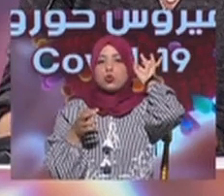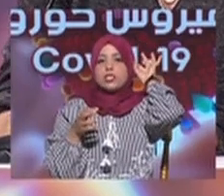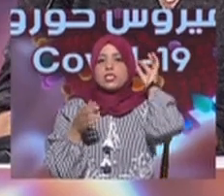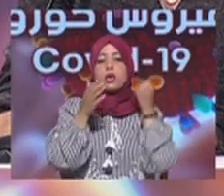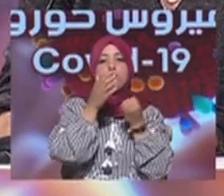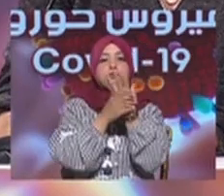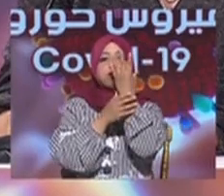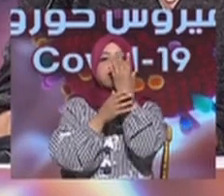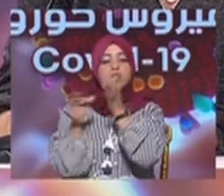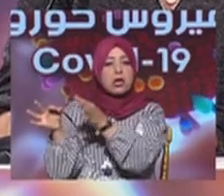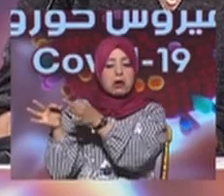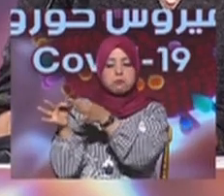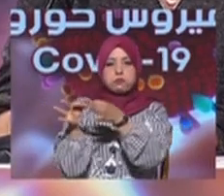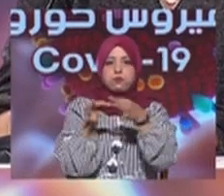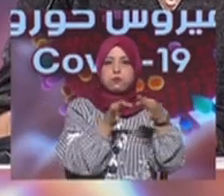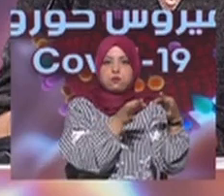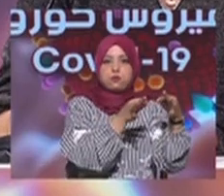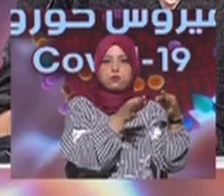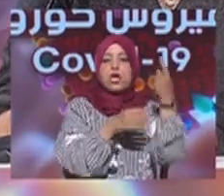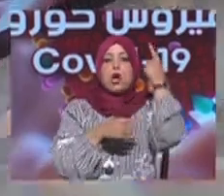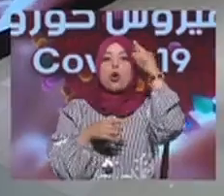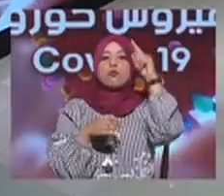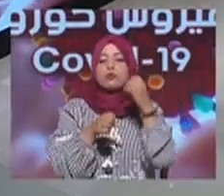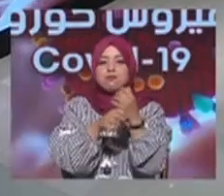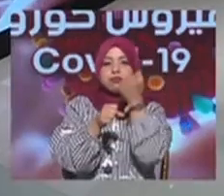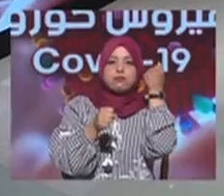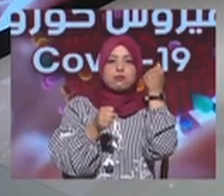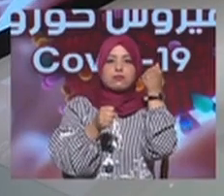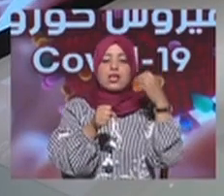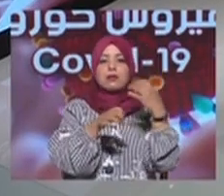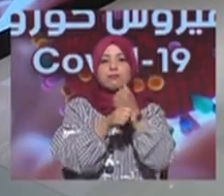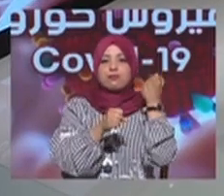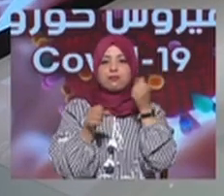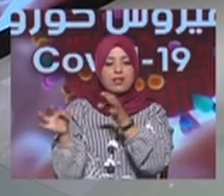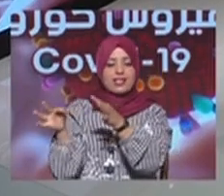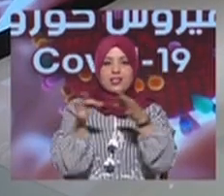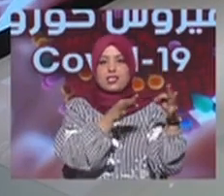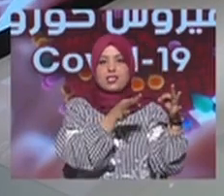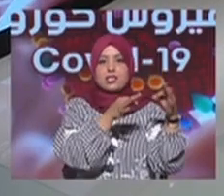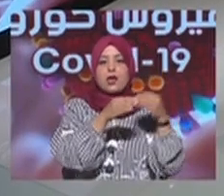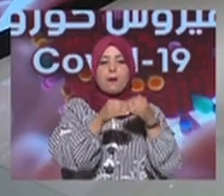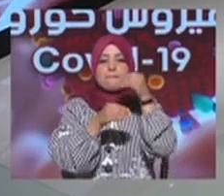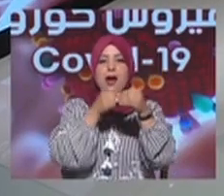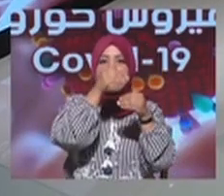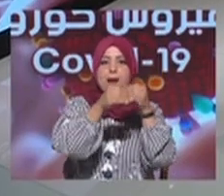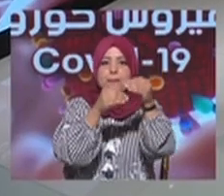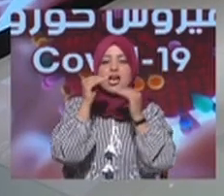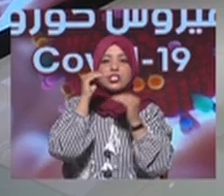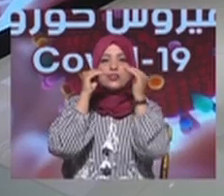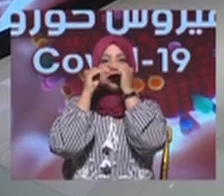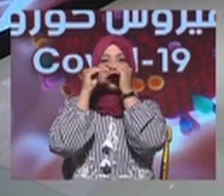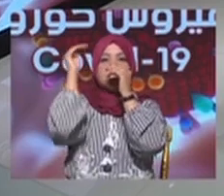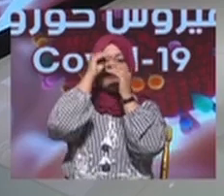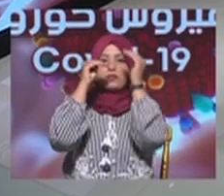باش يقعدوا يتبعوا، وانتم زاد كيف كيف وزاد باش تكونوا اجور باش ستيب باي ستيب، معناها بالخطوه بالخطوه حتى تكملوا. هو هكا ولا هكا،